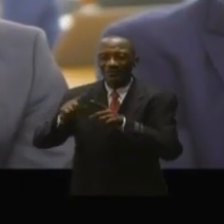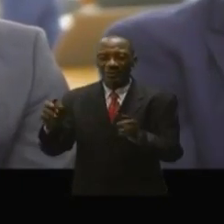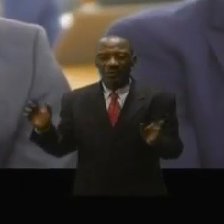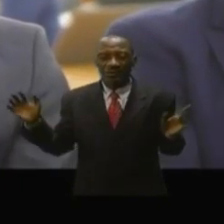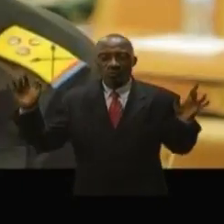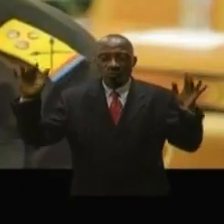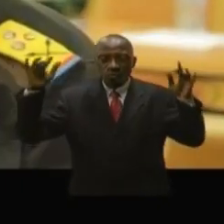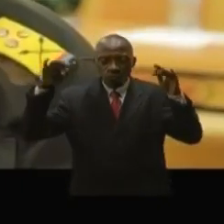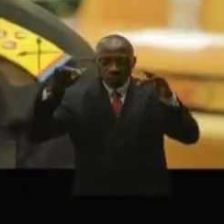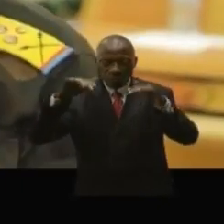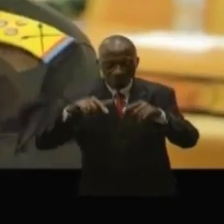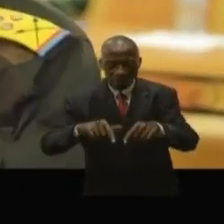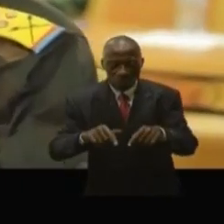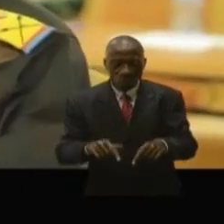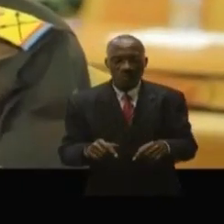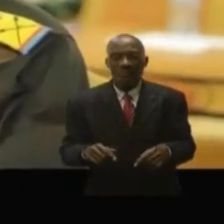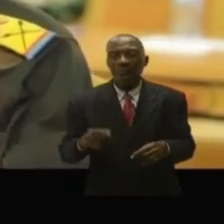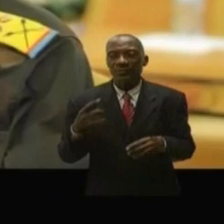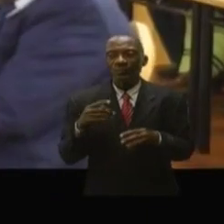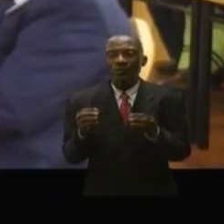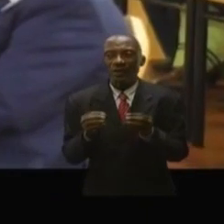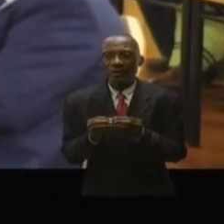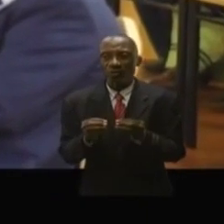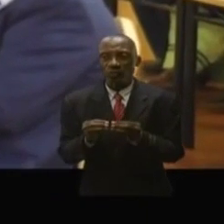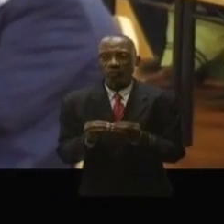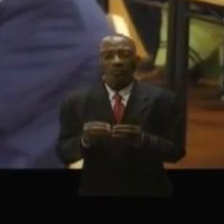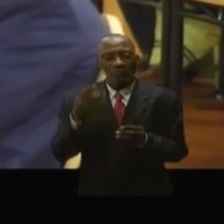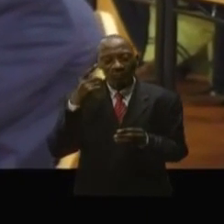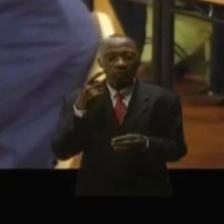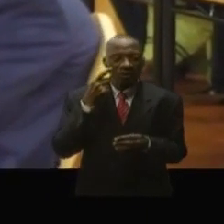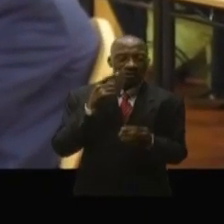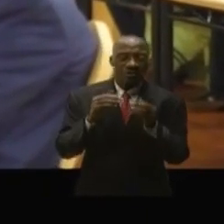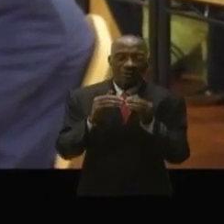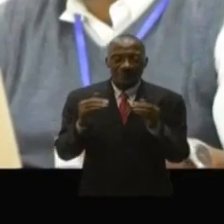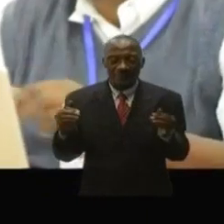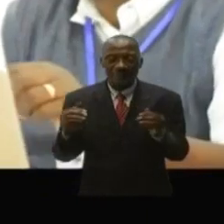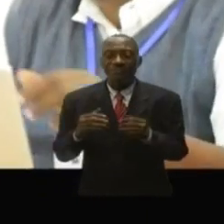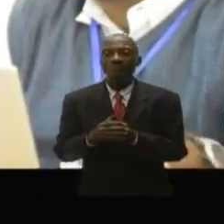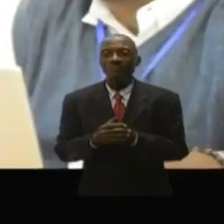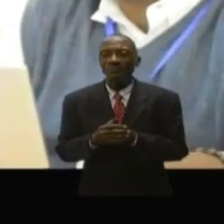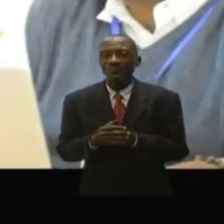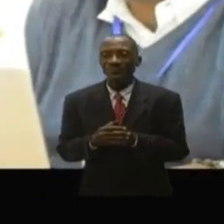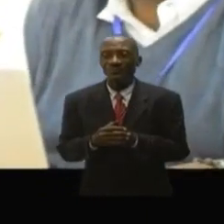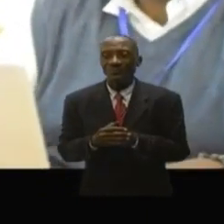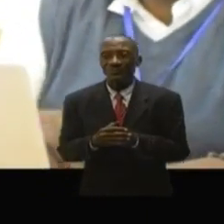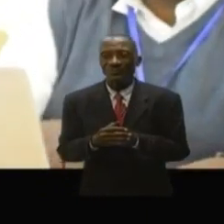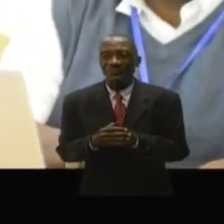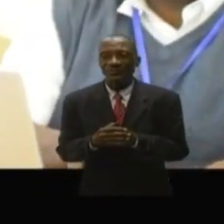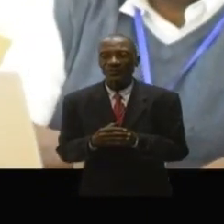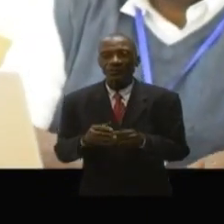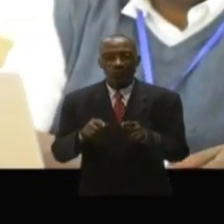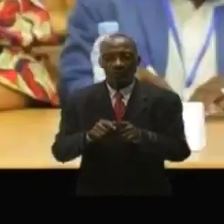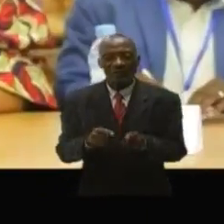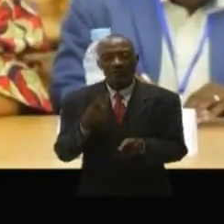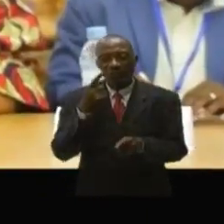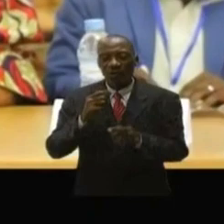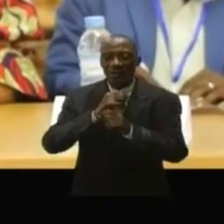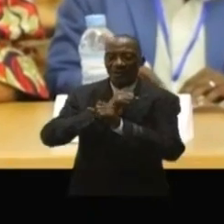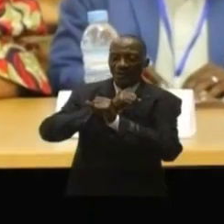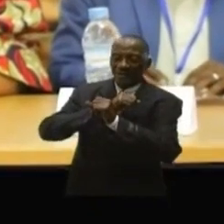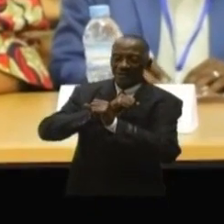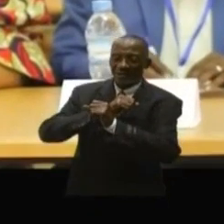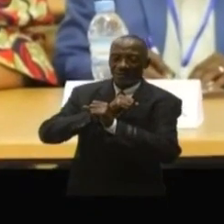juin 2023 à Goma sur le rétablissement de la paix, la sécurité et les processus de stabilisation de la province du Nord Kivu